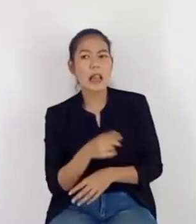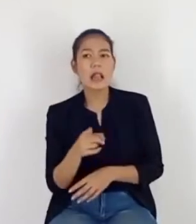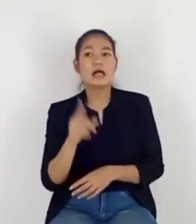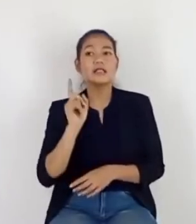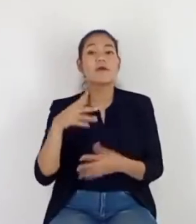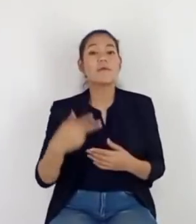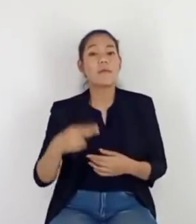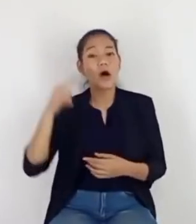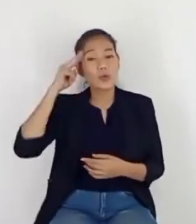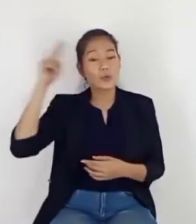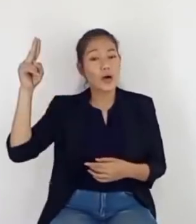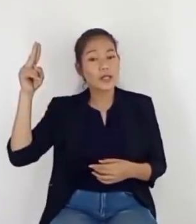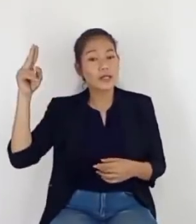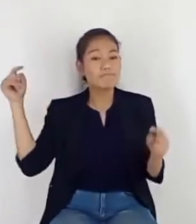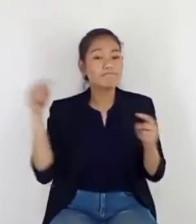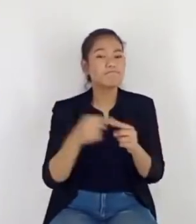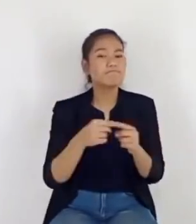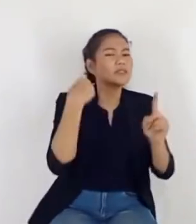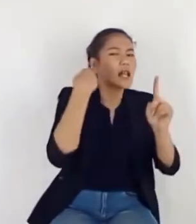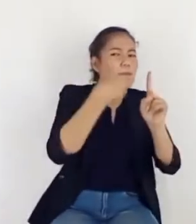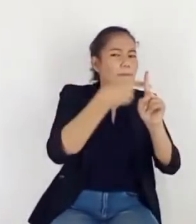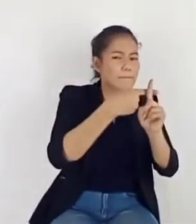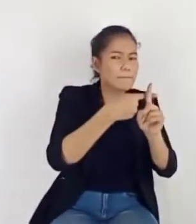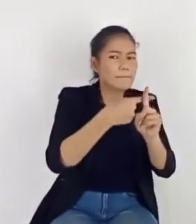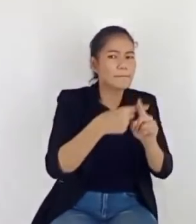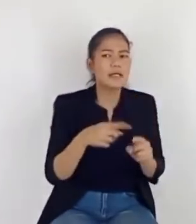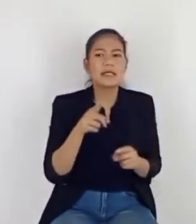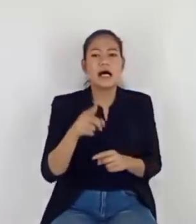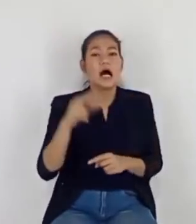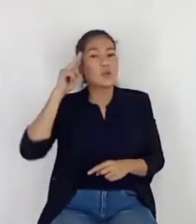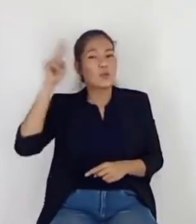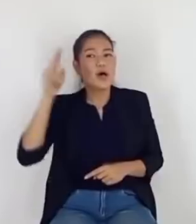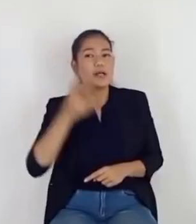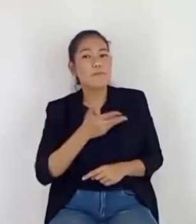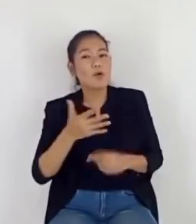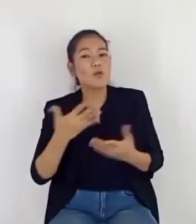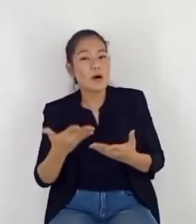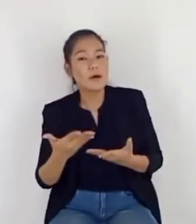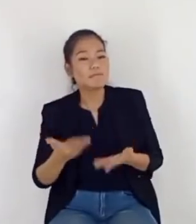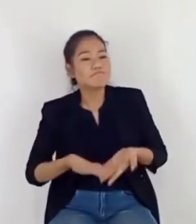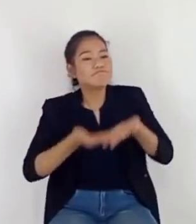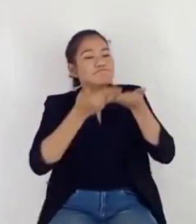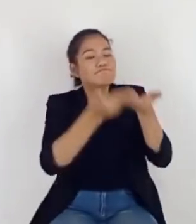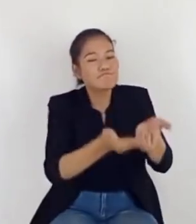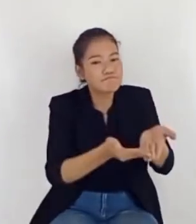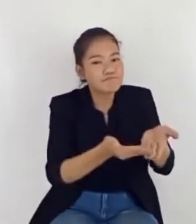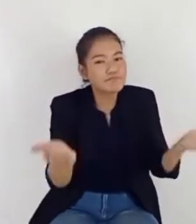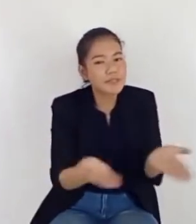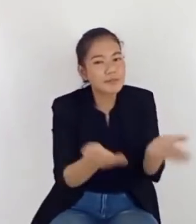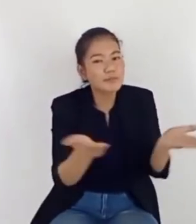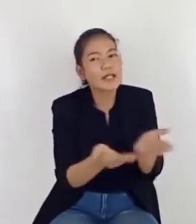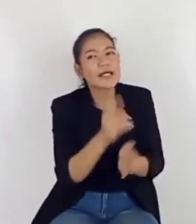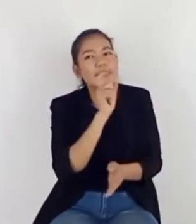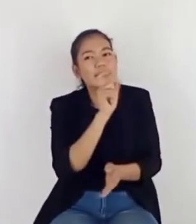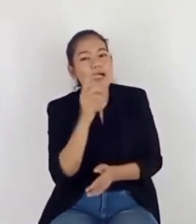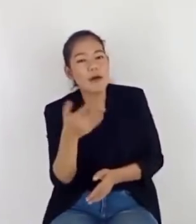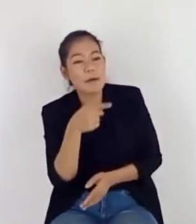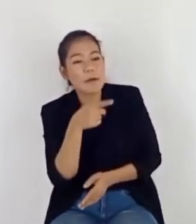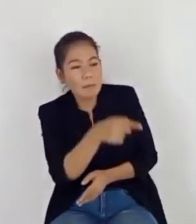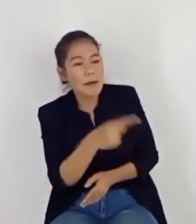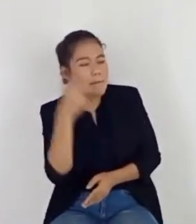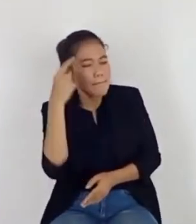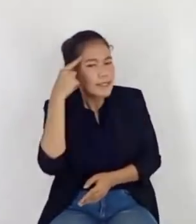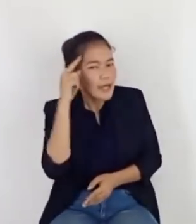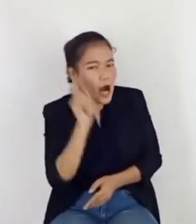menghukum saya. Nah, Tuhan di sini mau memberikan kelegaan dengan cara berpikirnya yang